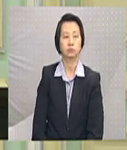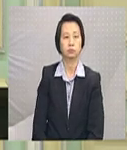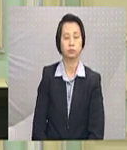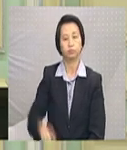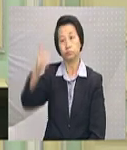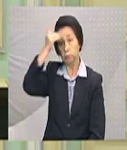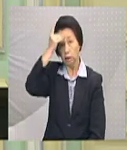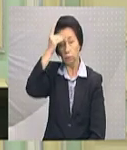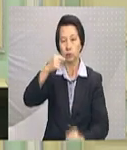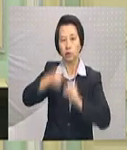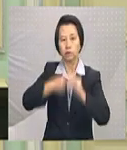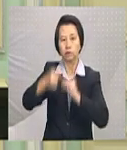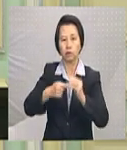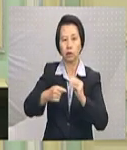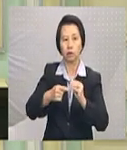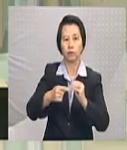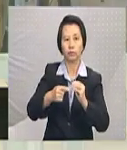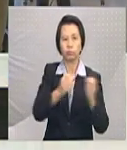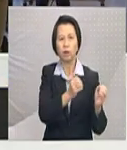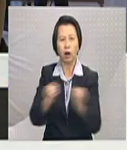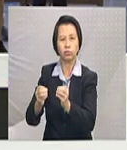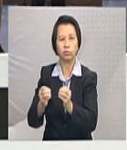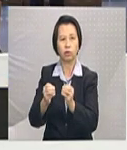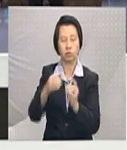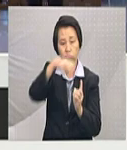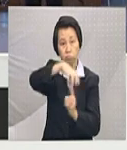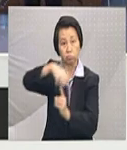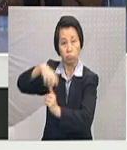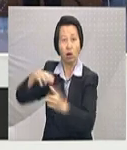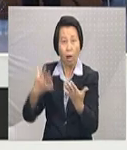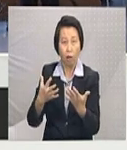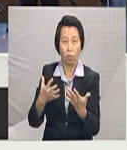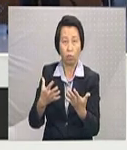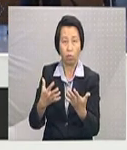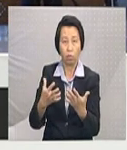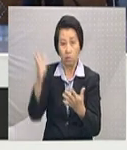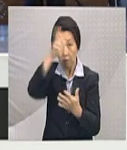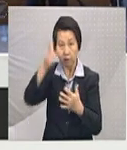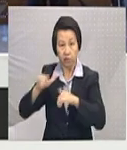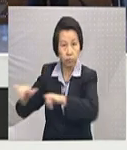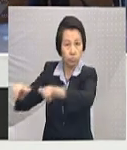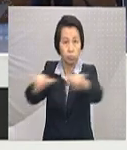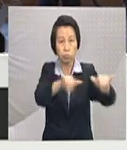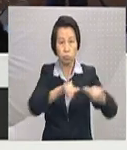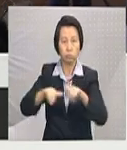Tok Sri, mengenai penganjuran bazar Ramadan, adakah kerajaan akan selaraskan?